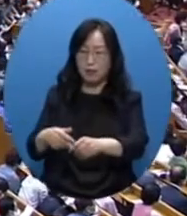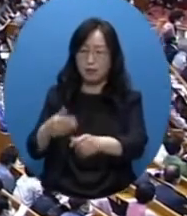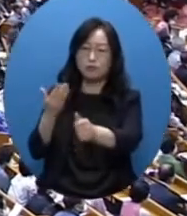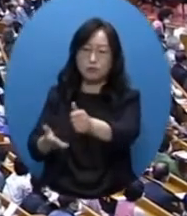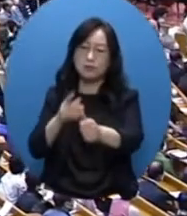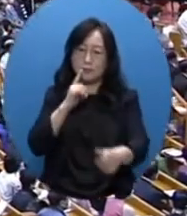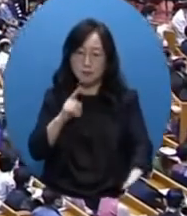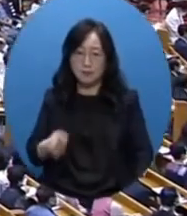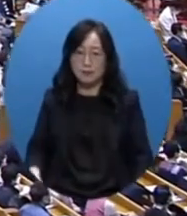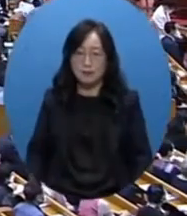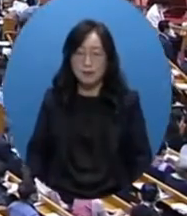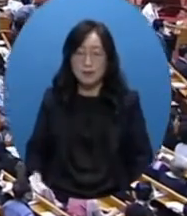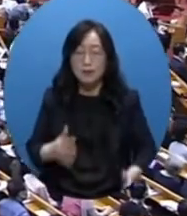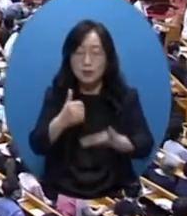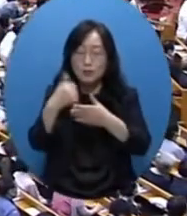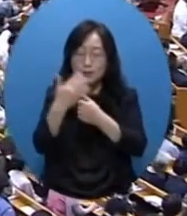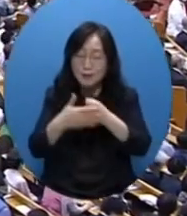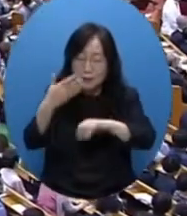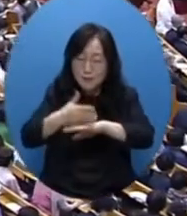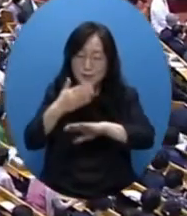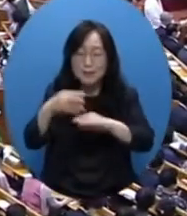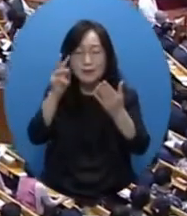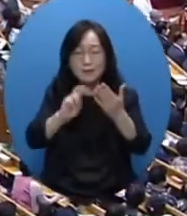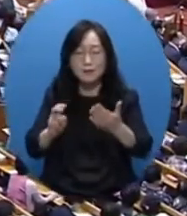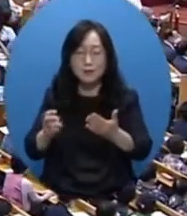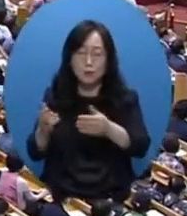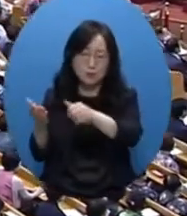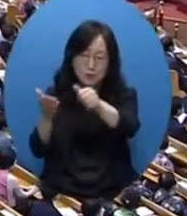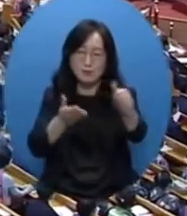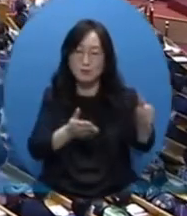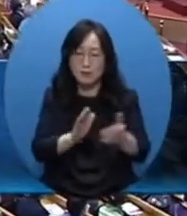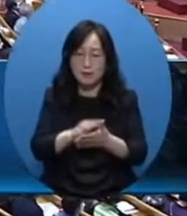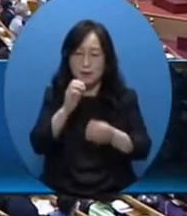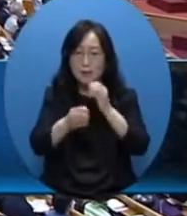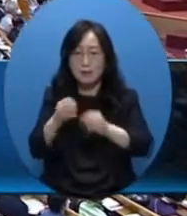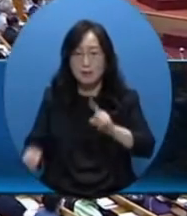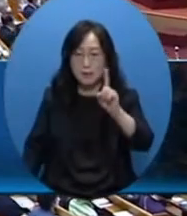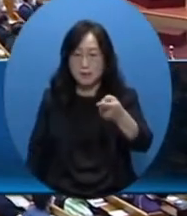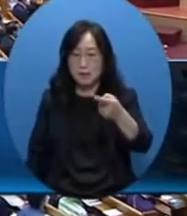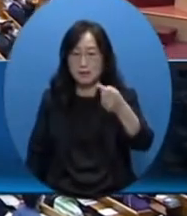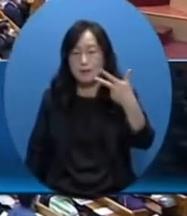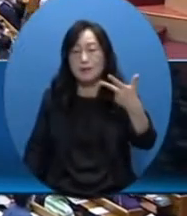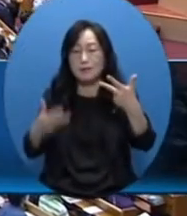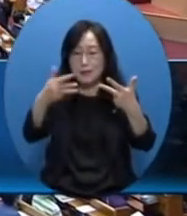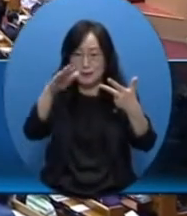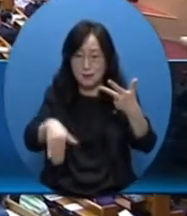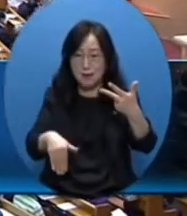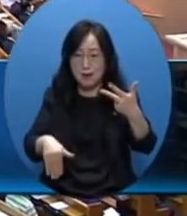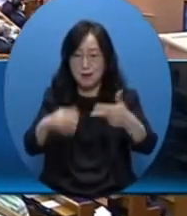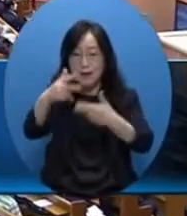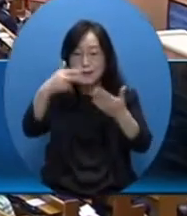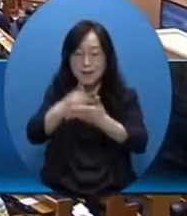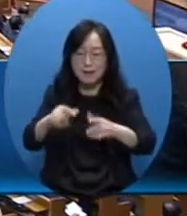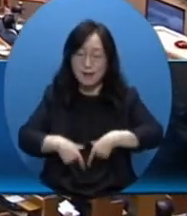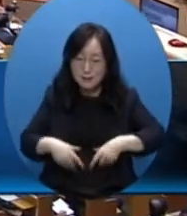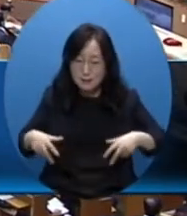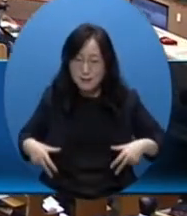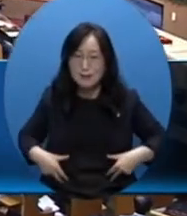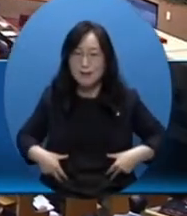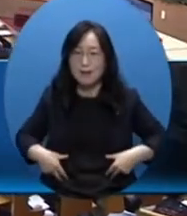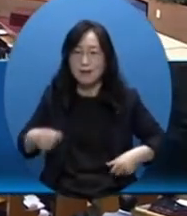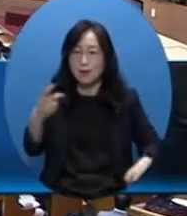말씀하셨습니다. 한평생 주님 은혜 감사하고 찬송하며 살아가시길 바랍니다. 시편 107편 8절 9절은 이렇게 이어집니다. 야훼의